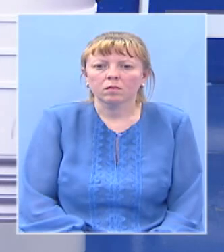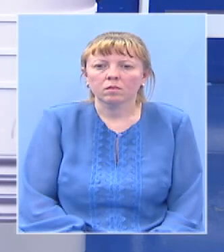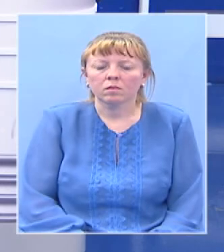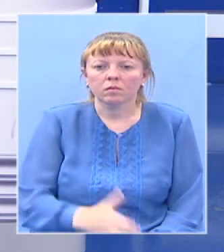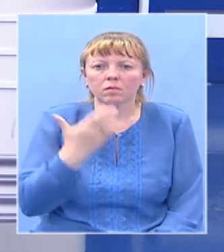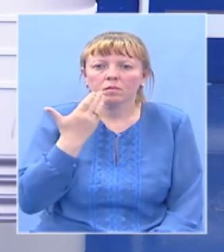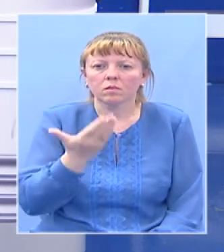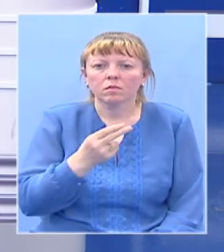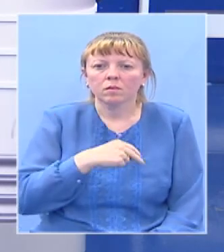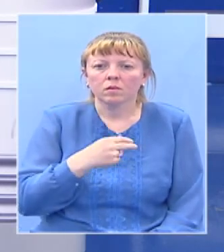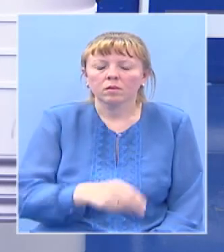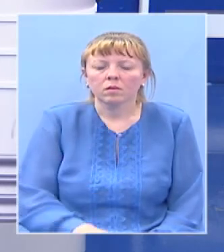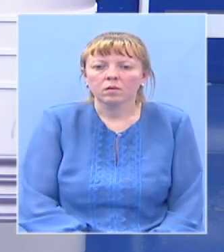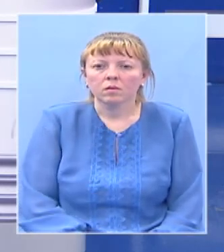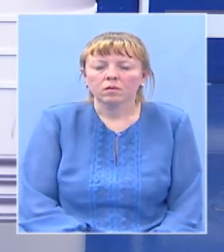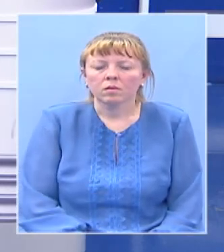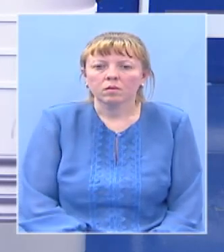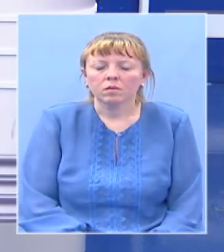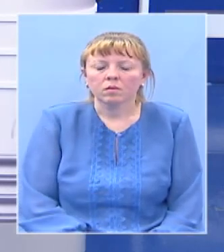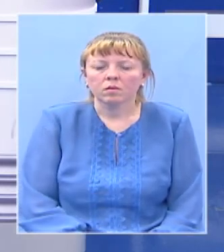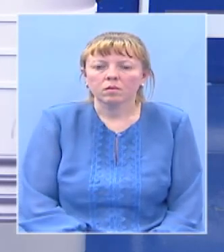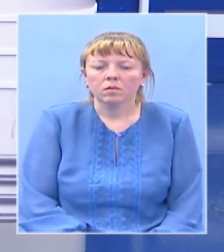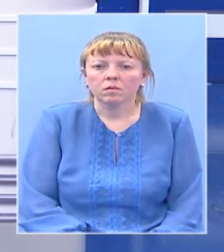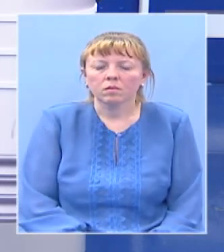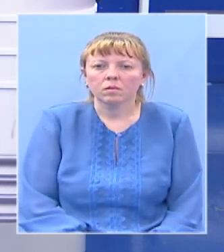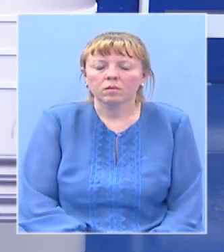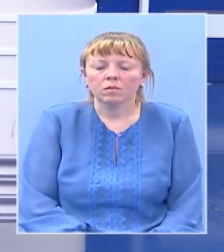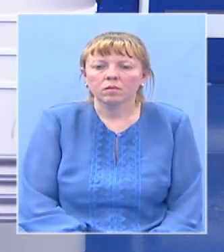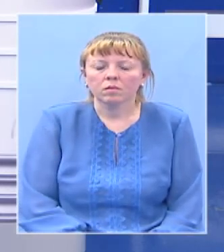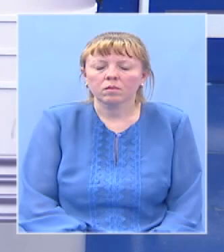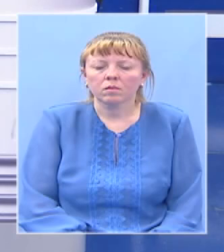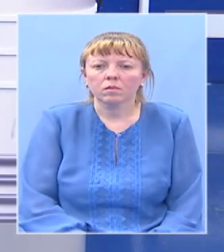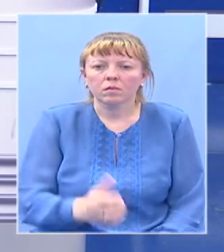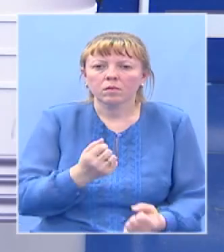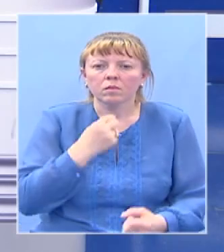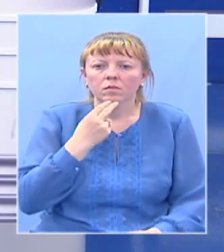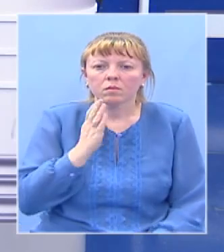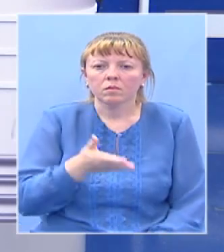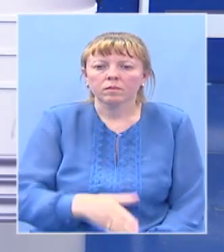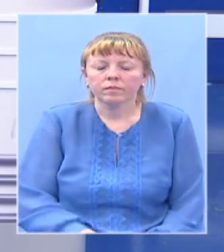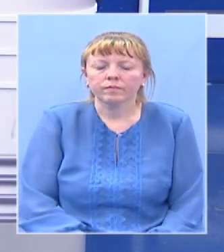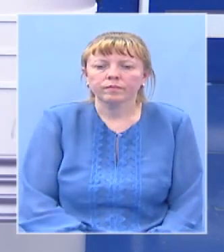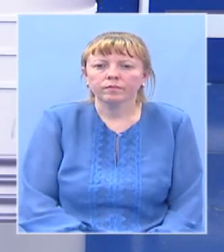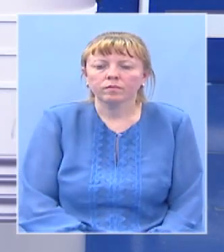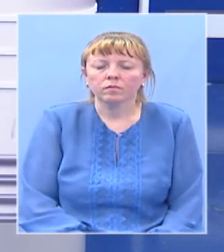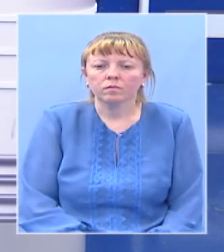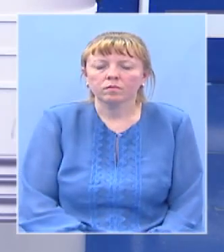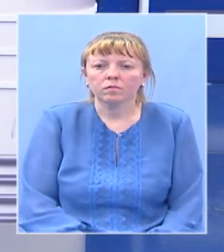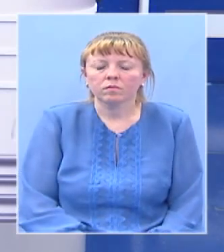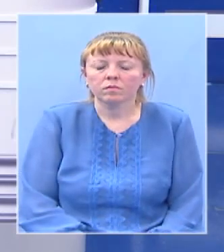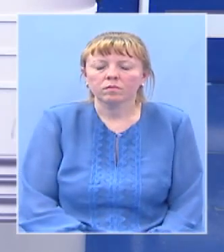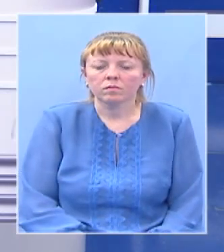облегчит и Вам работу да И в тоже время будет Нива Разумеется конечно Это намного